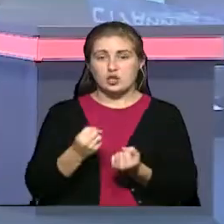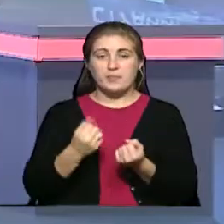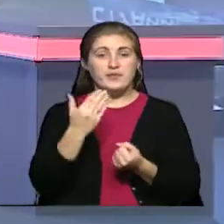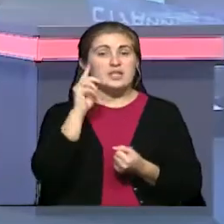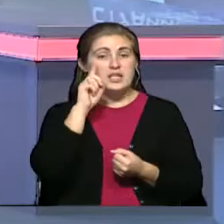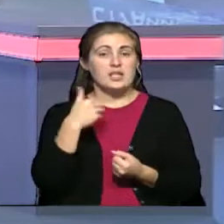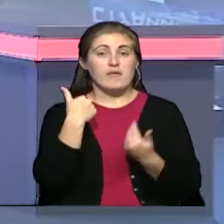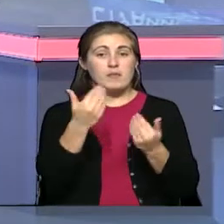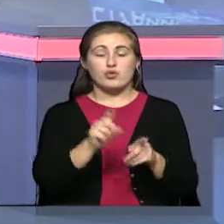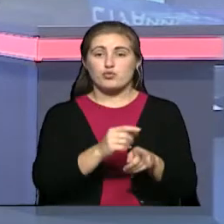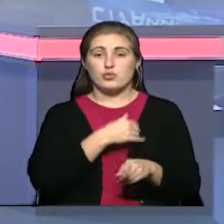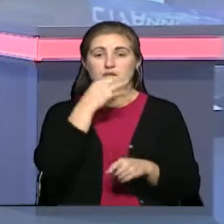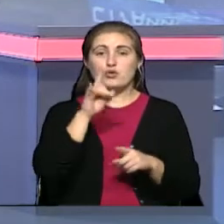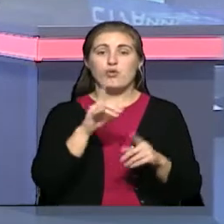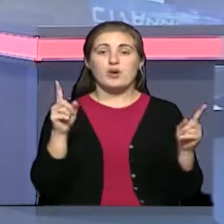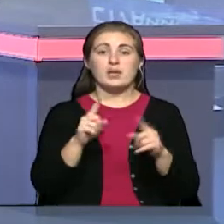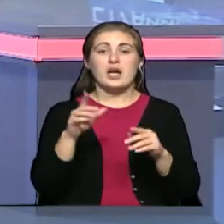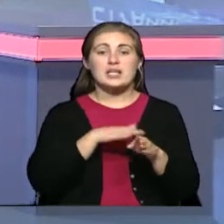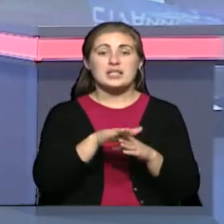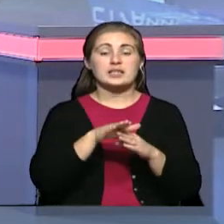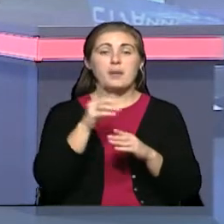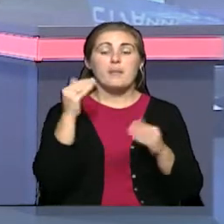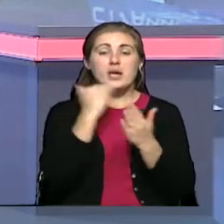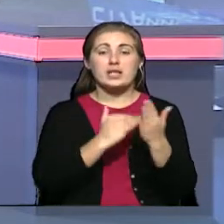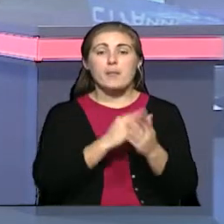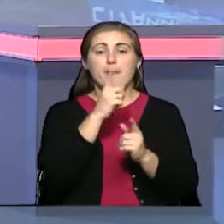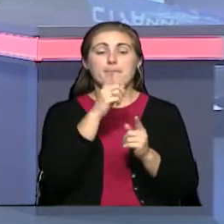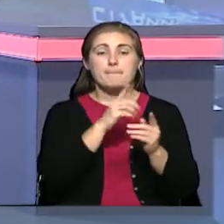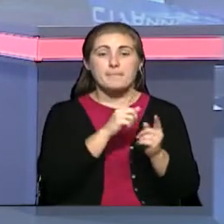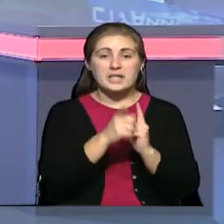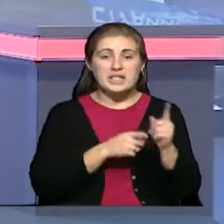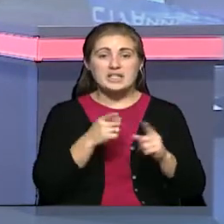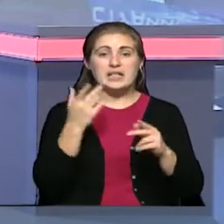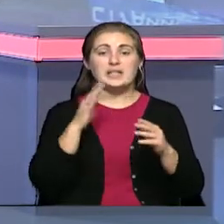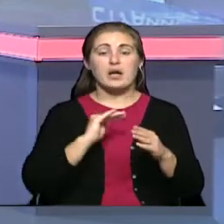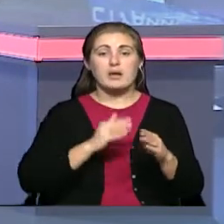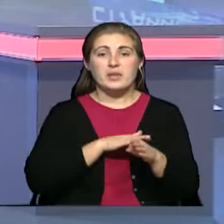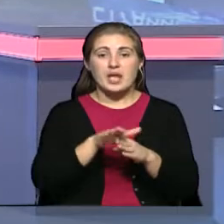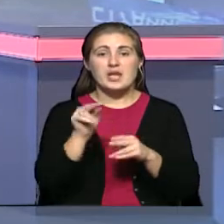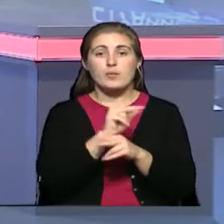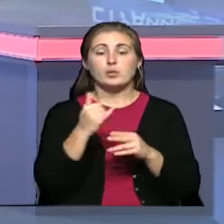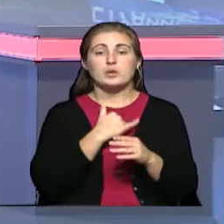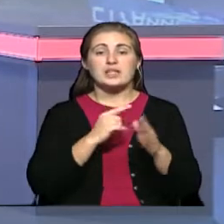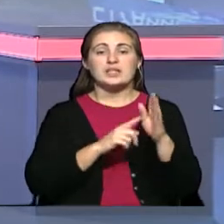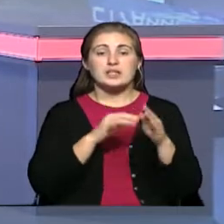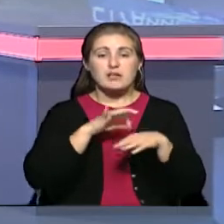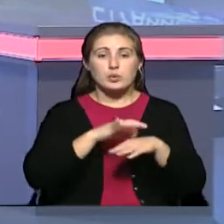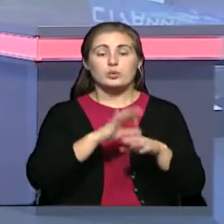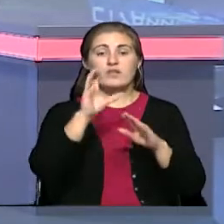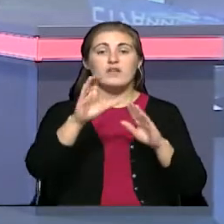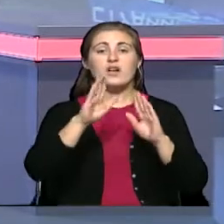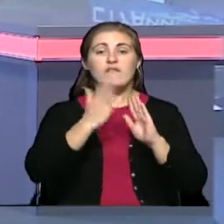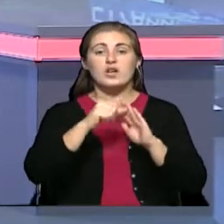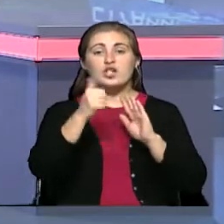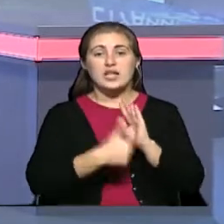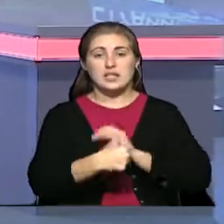хочу сказать так, что в рамках реализации программы модернизации капитальные ремонты у нас идут в 16 медицинских организациях.